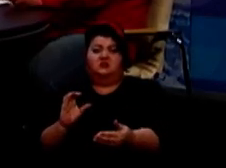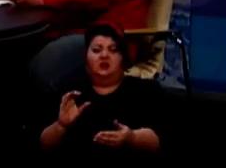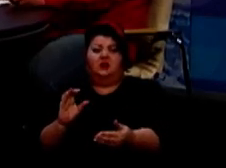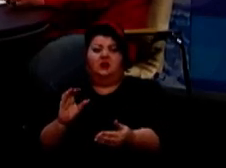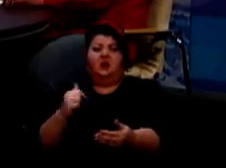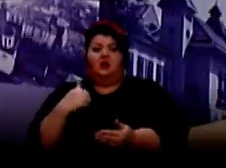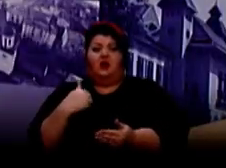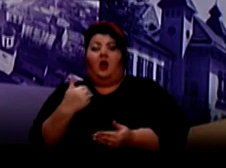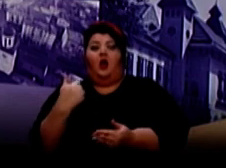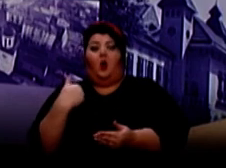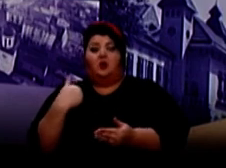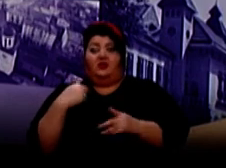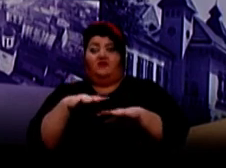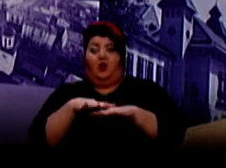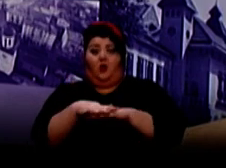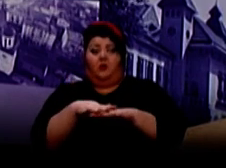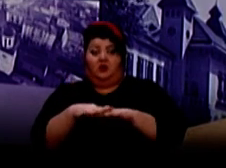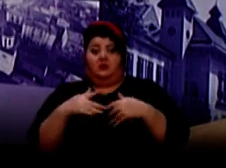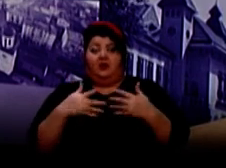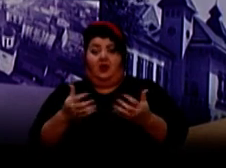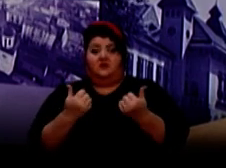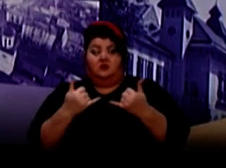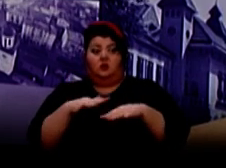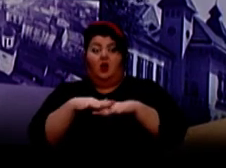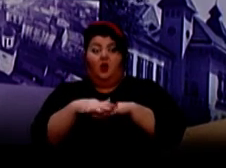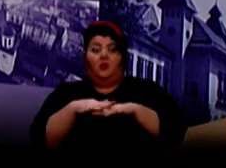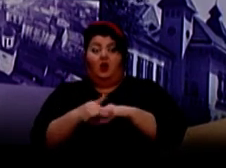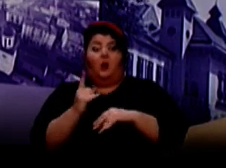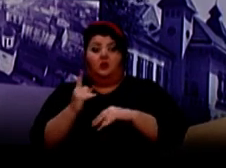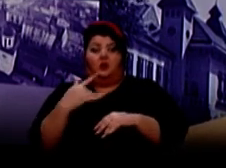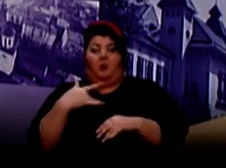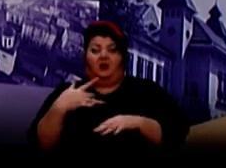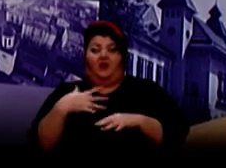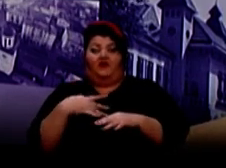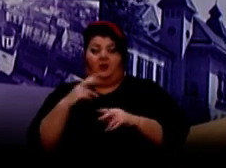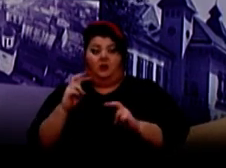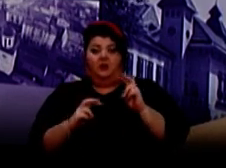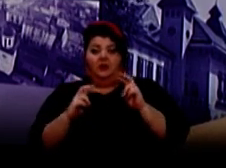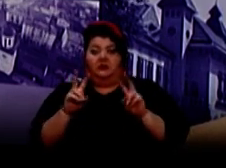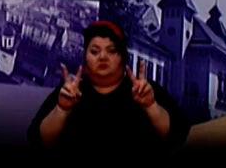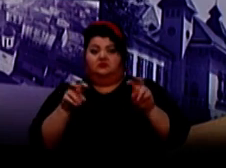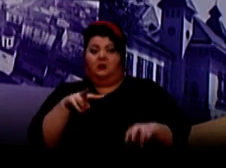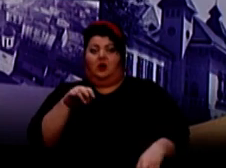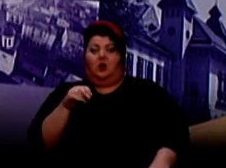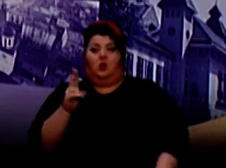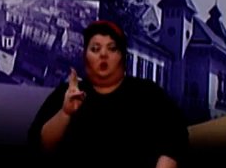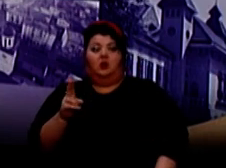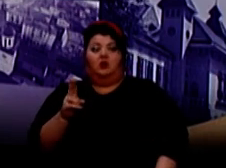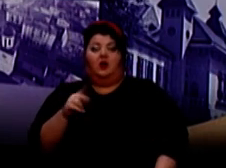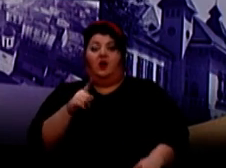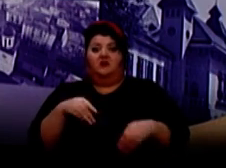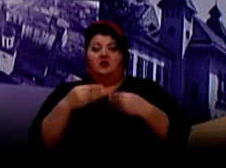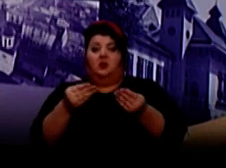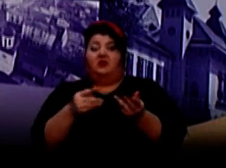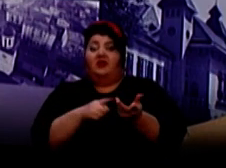сказати обрахунки. От я взяв сьогодні з собою обрахунок одного приватного підприємства, Люг, наприклад. Вони подавали кількість машин. Так